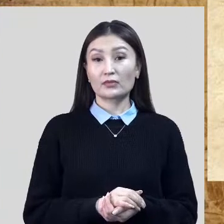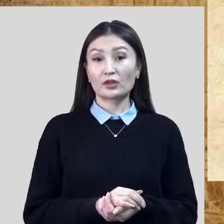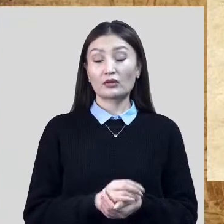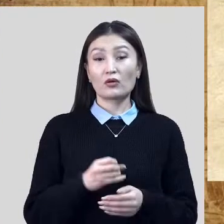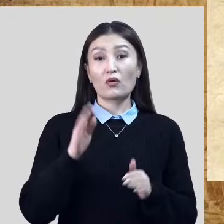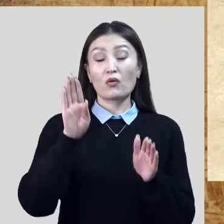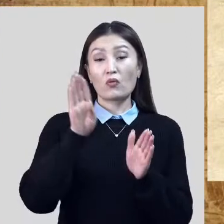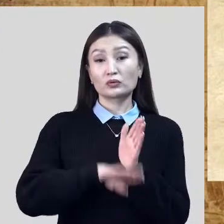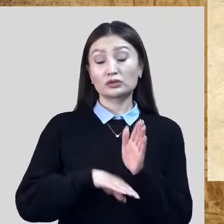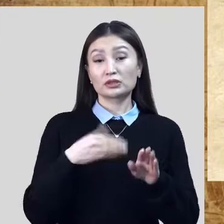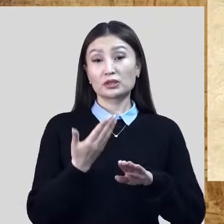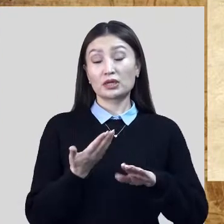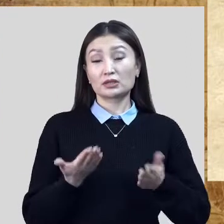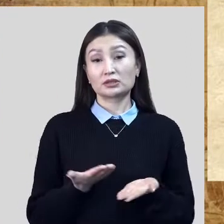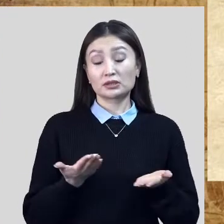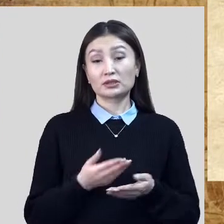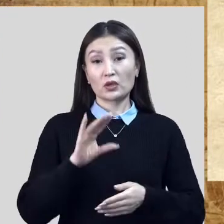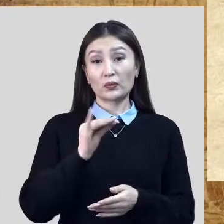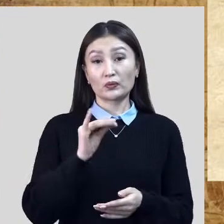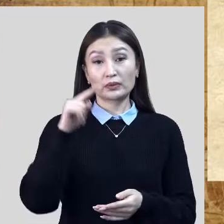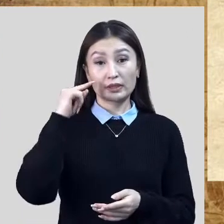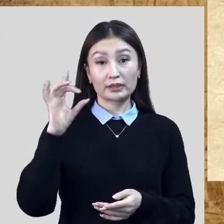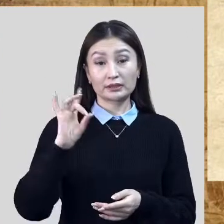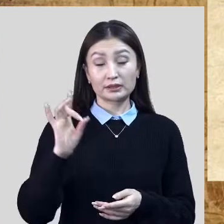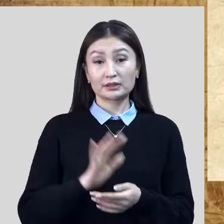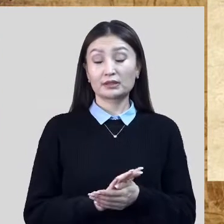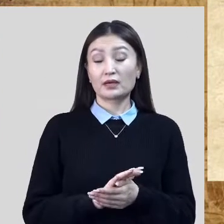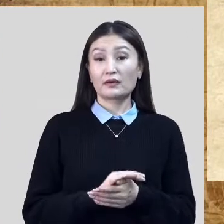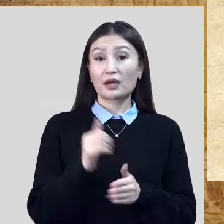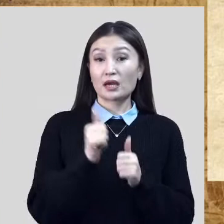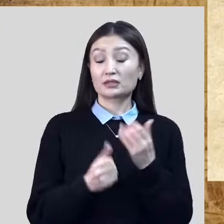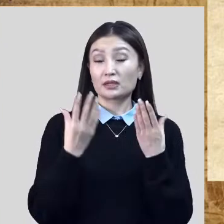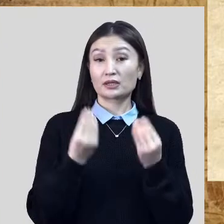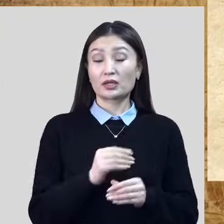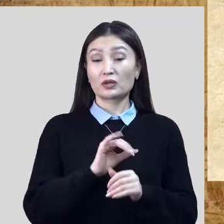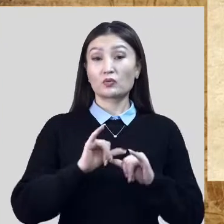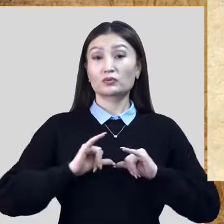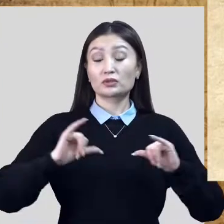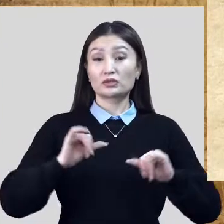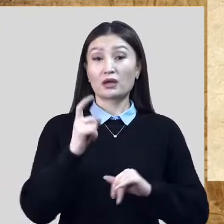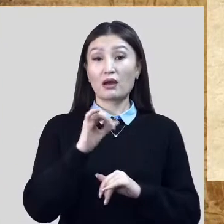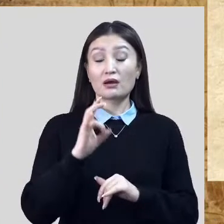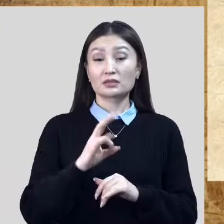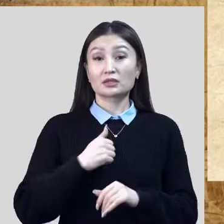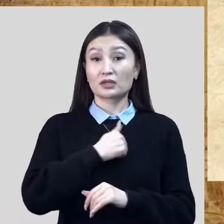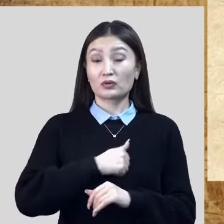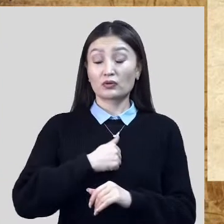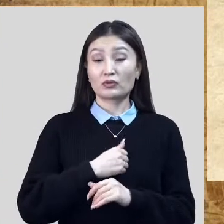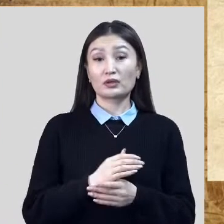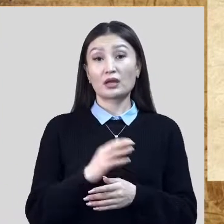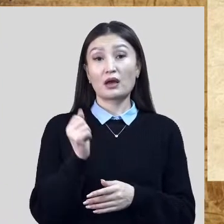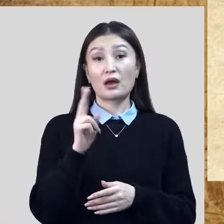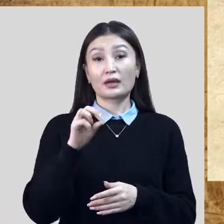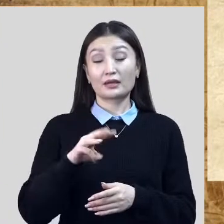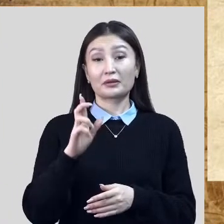Неуклонное ухудшение жизненных условий южных кыргызов изо дня в день усиливавшийся ханский гнет, произвол акимов